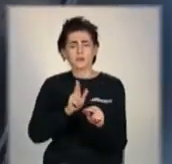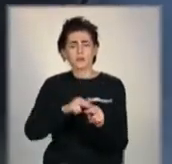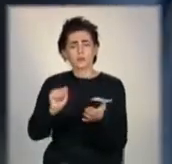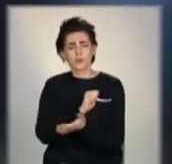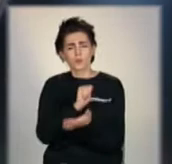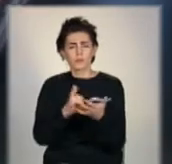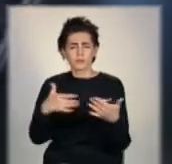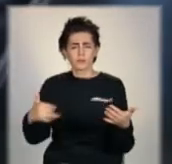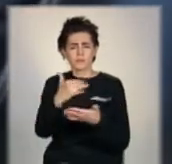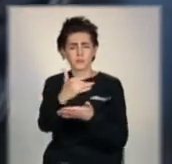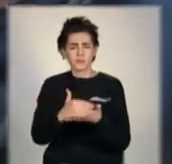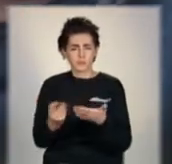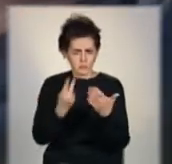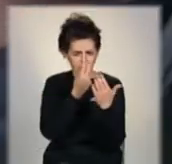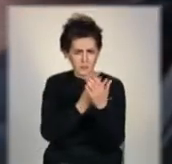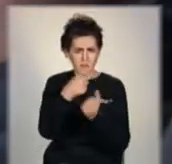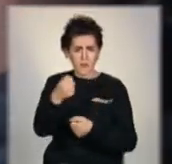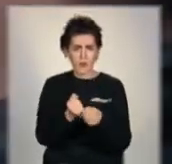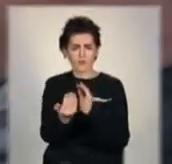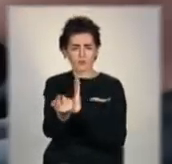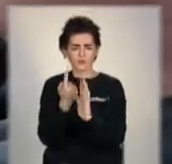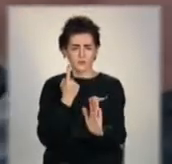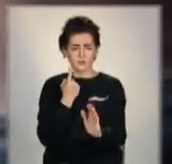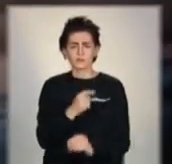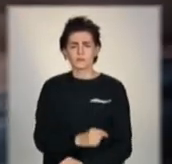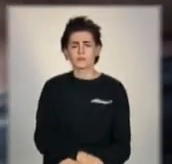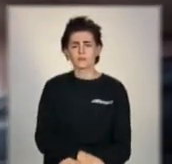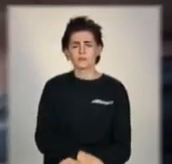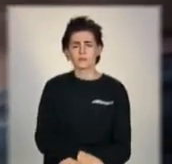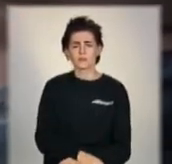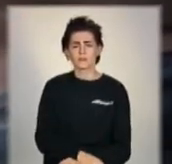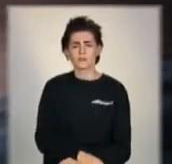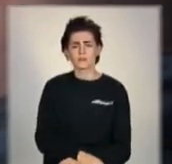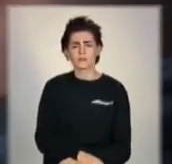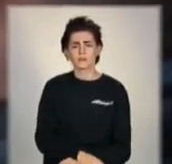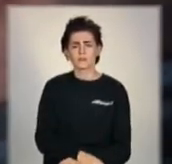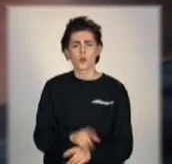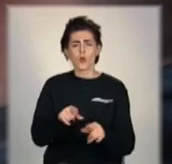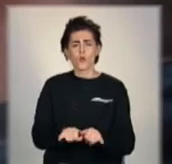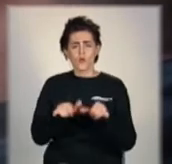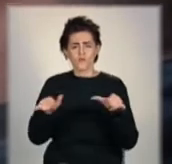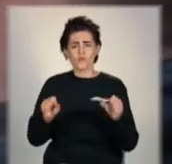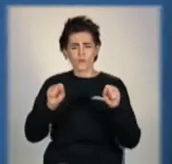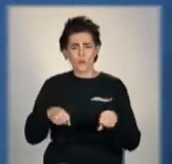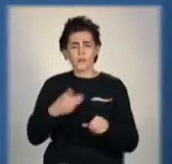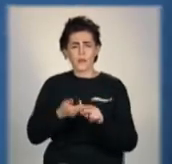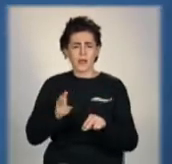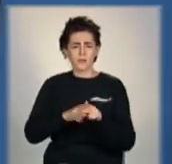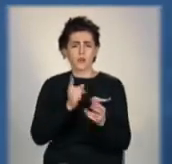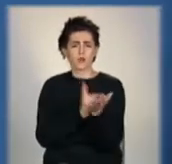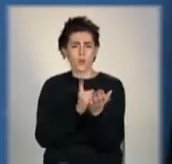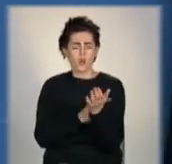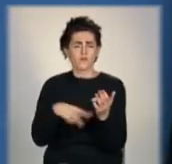добре. Дивіться, бачите машину? Ось машина. Увеличити можна? Ні, увеличити тут не можна. Навіть із такими